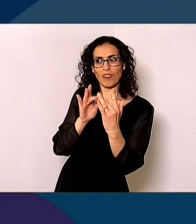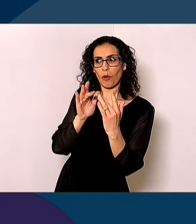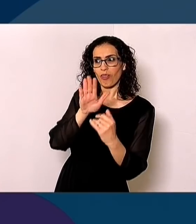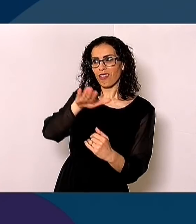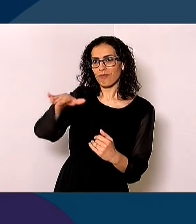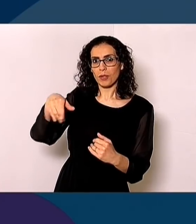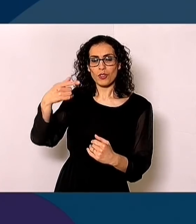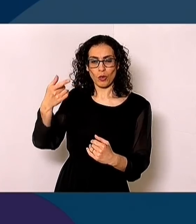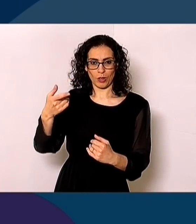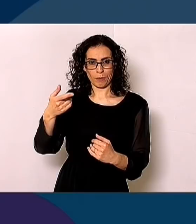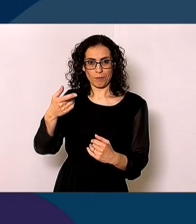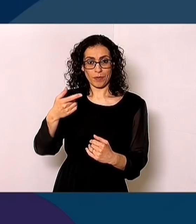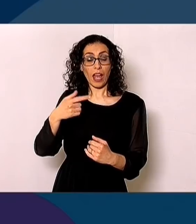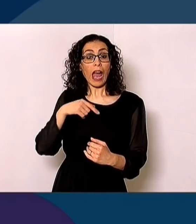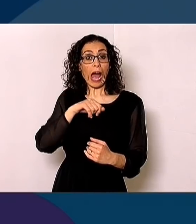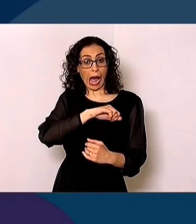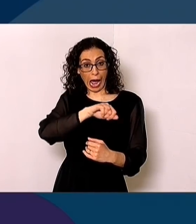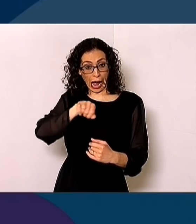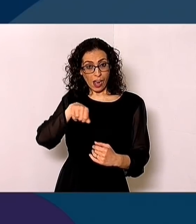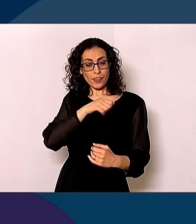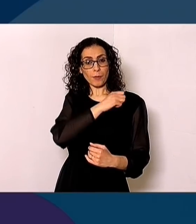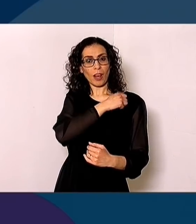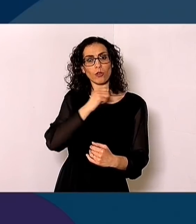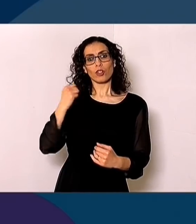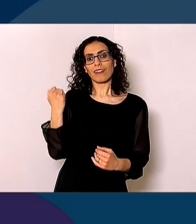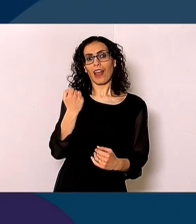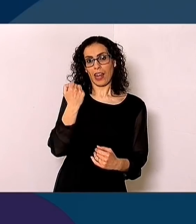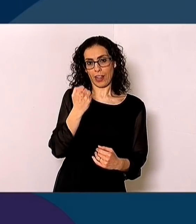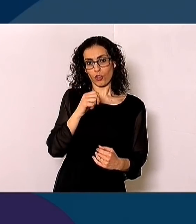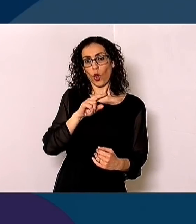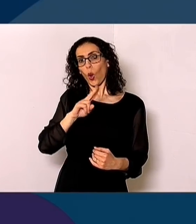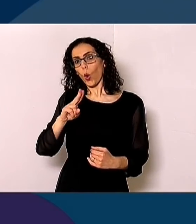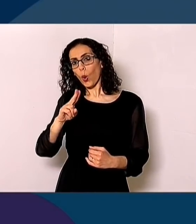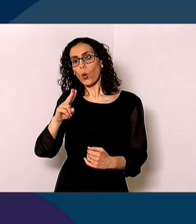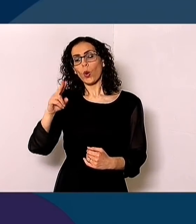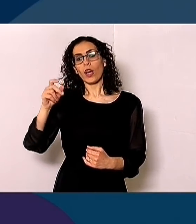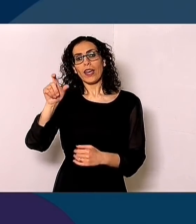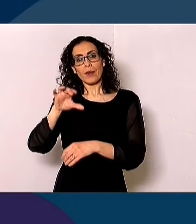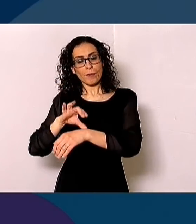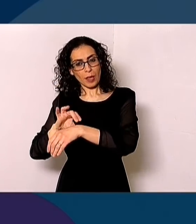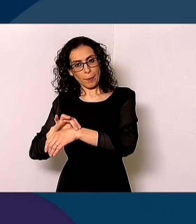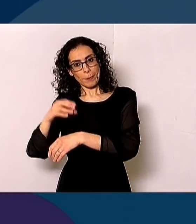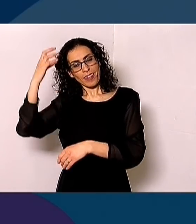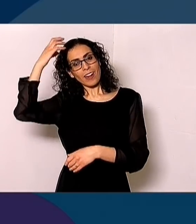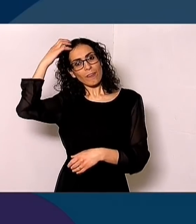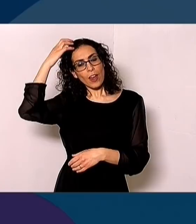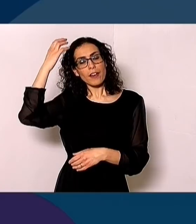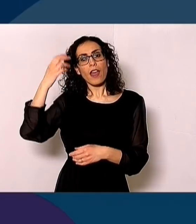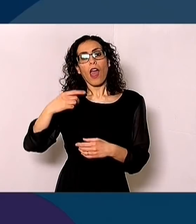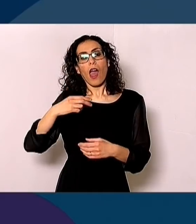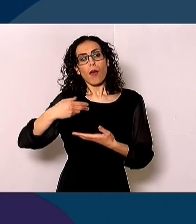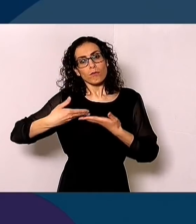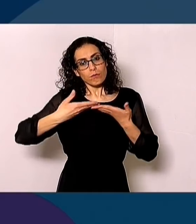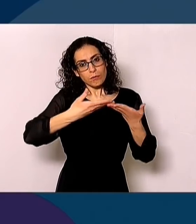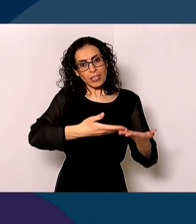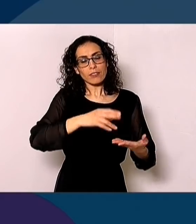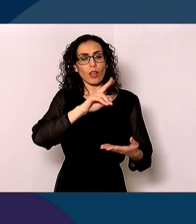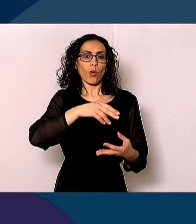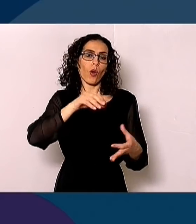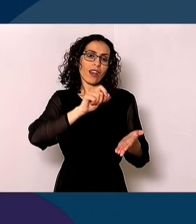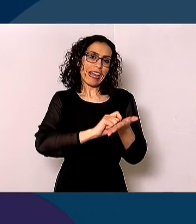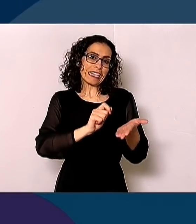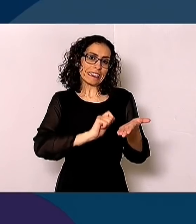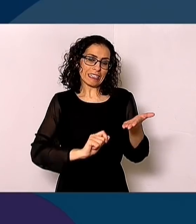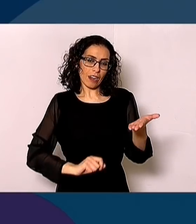littra li batna kemm min-naħa tiegħi kif ukoll mat-tabib ewlieni tal-Gvern lil dawk il-pazjenti kollha li aħna rajna li